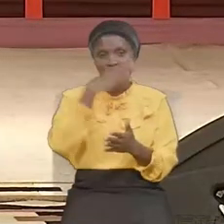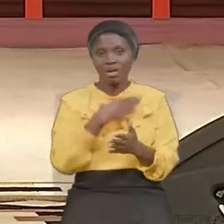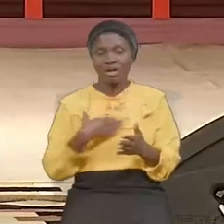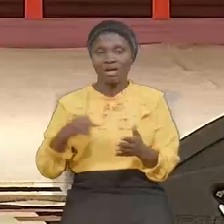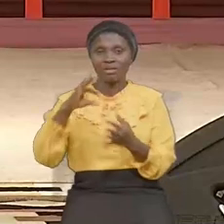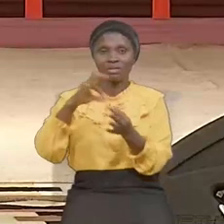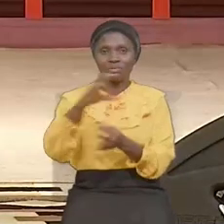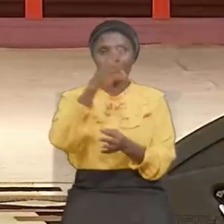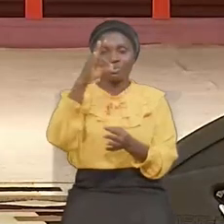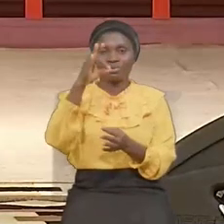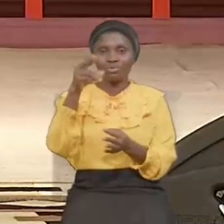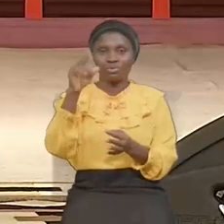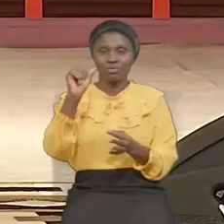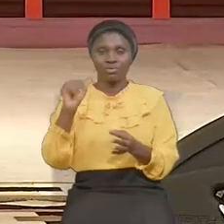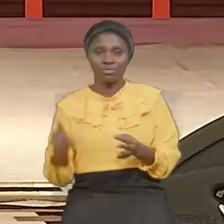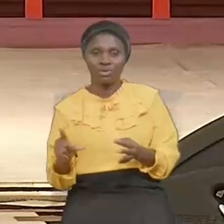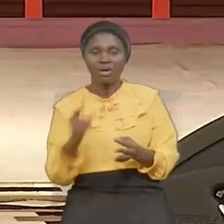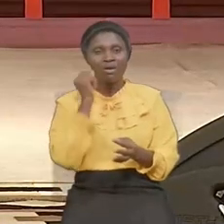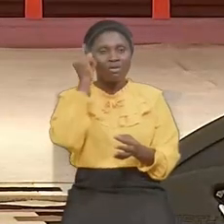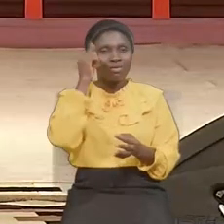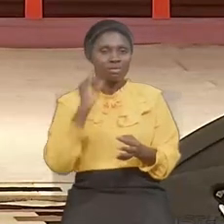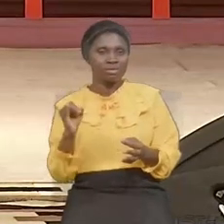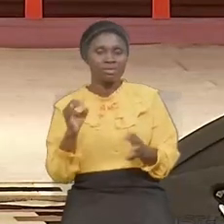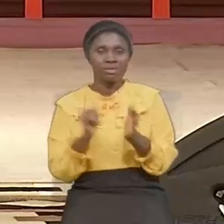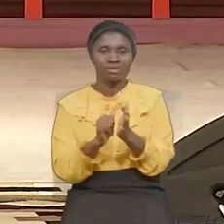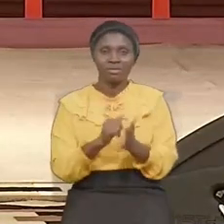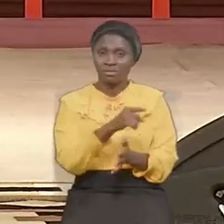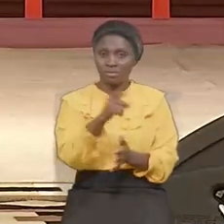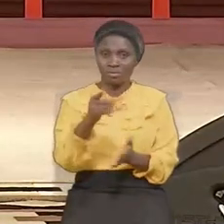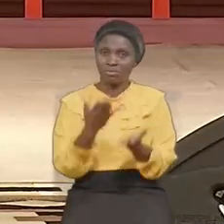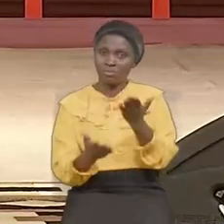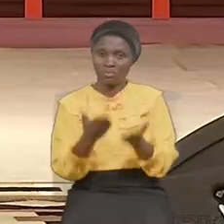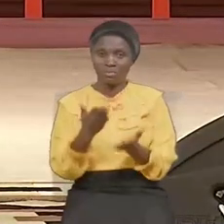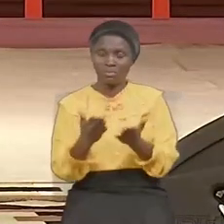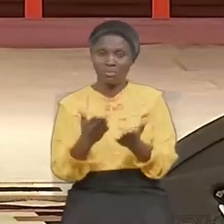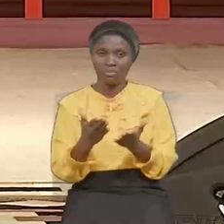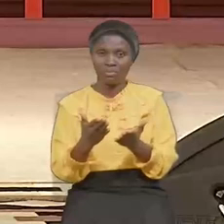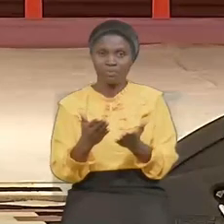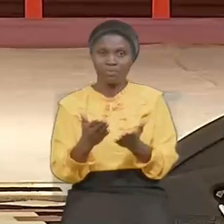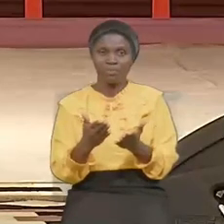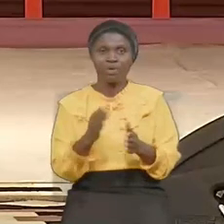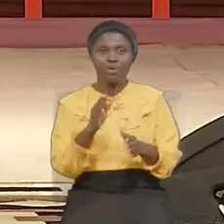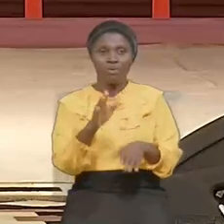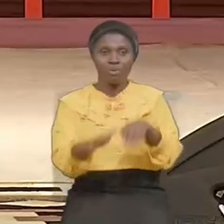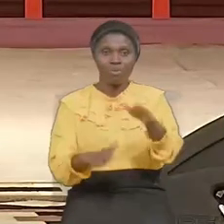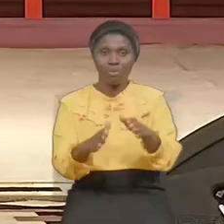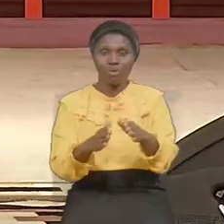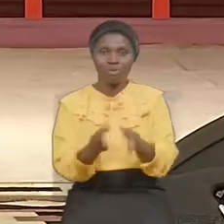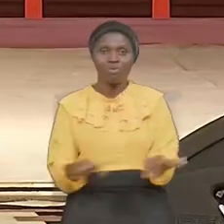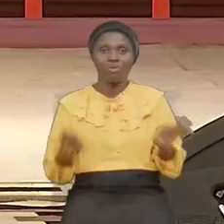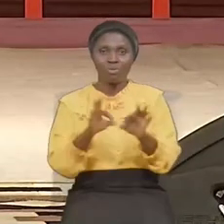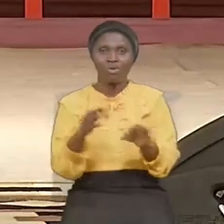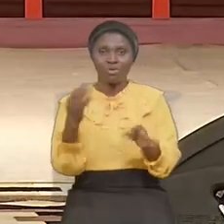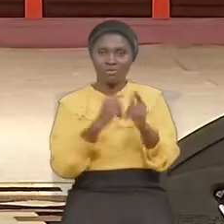sagesse et intelligence spirituelle pour marcher d'une manière digne du Seigneur.